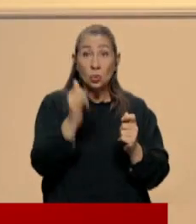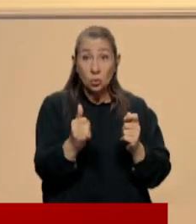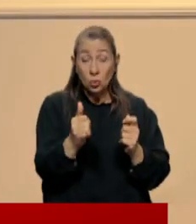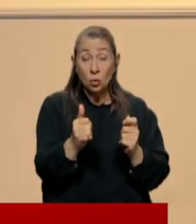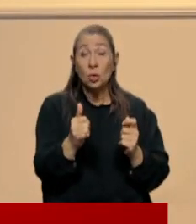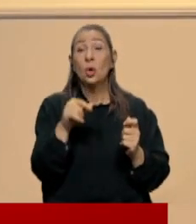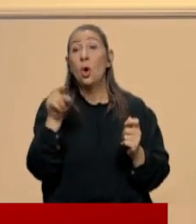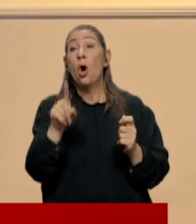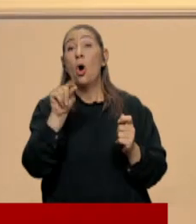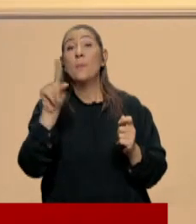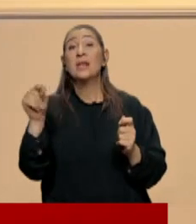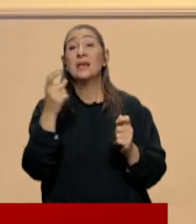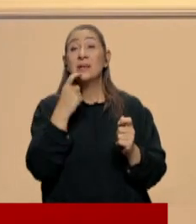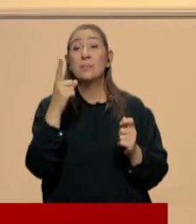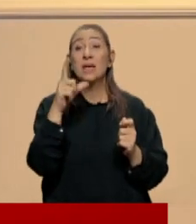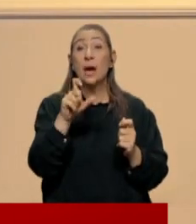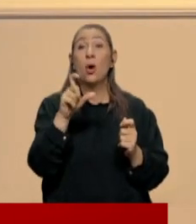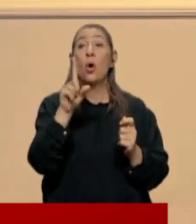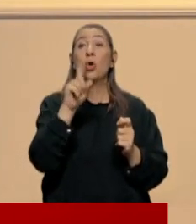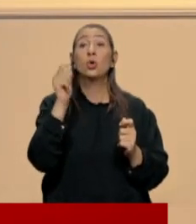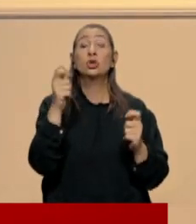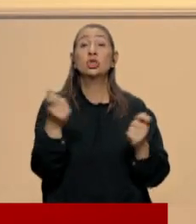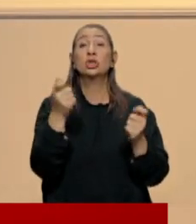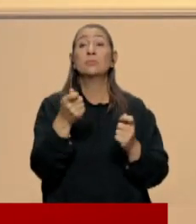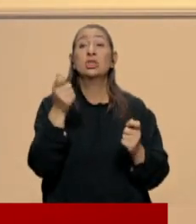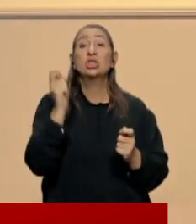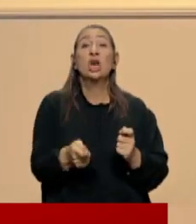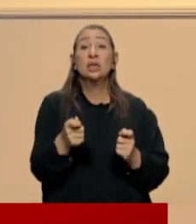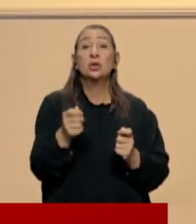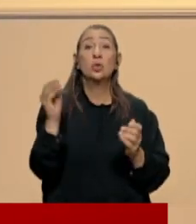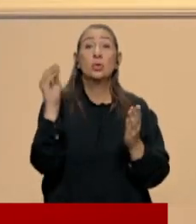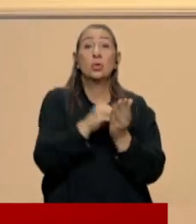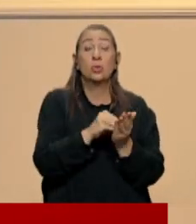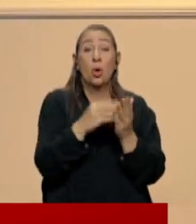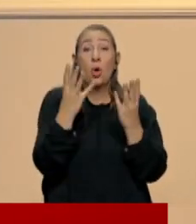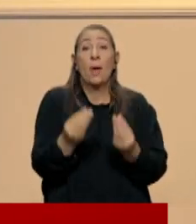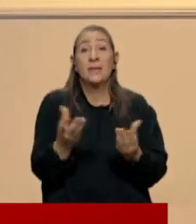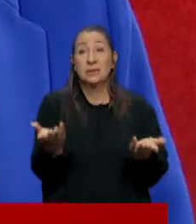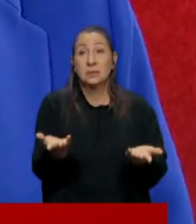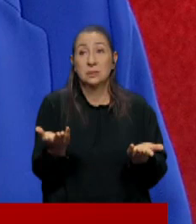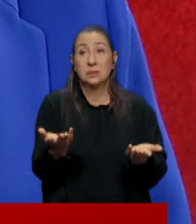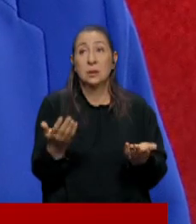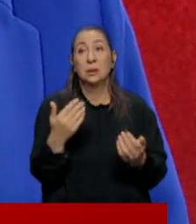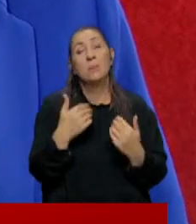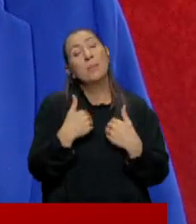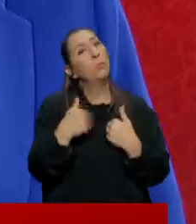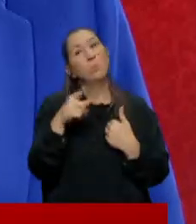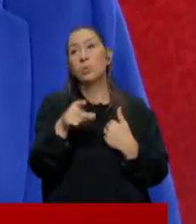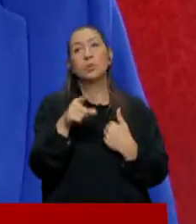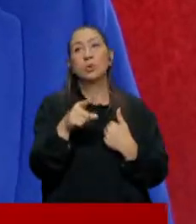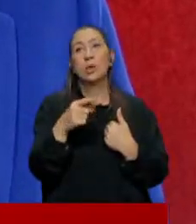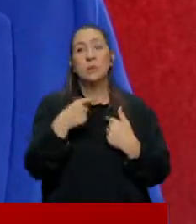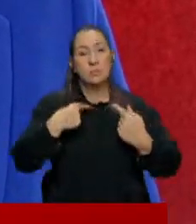en fazla da 11 yıl 1 ay 10 gün daha çalışma şartı koşulu önlerine konulur Ben bunun